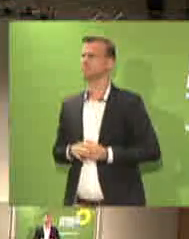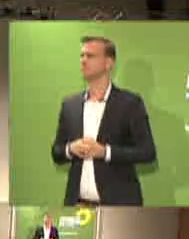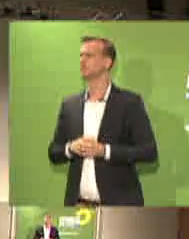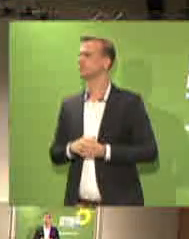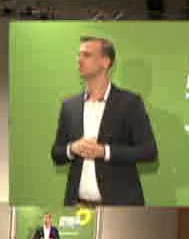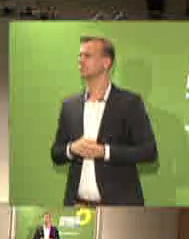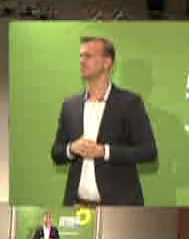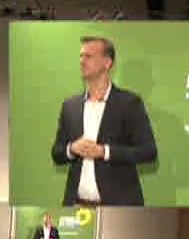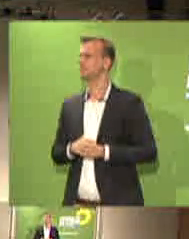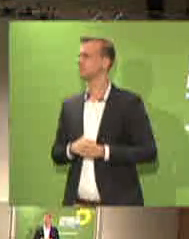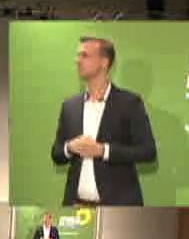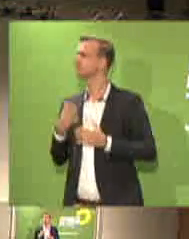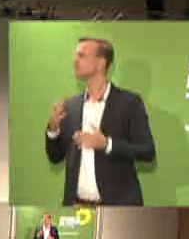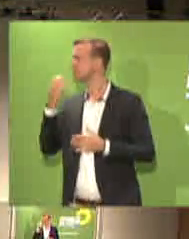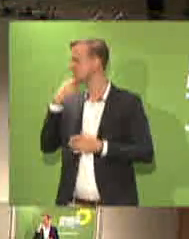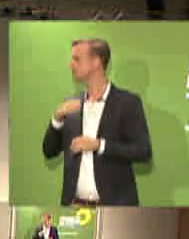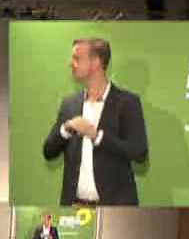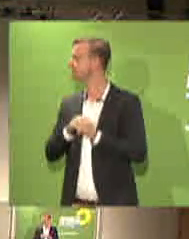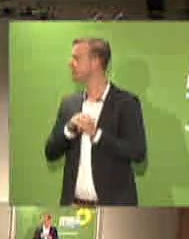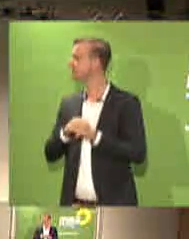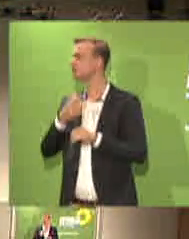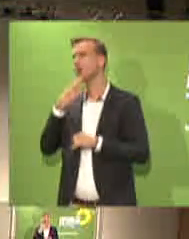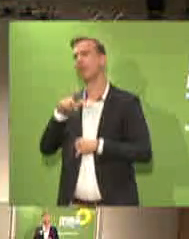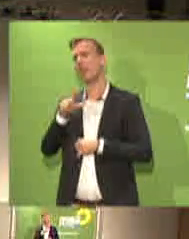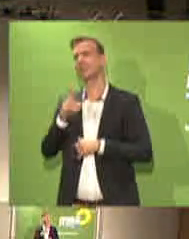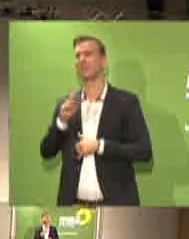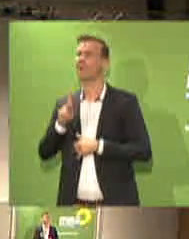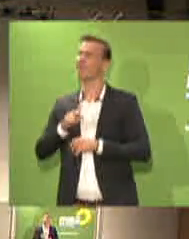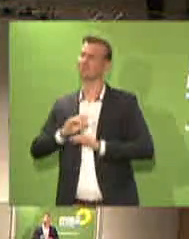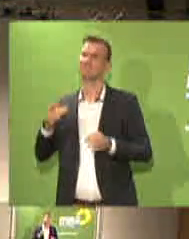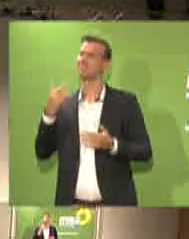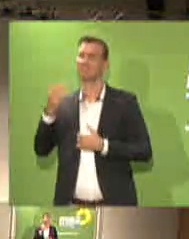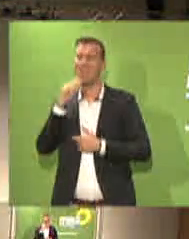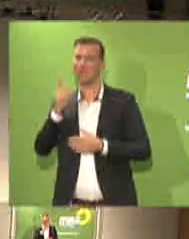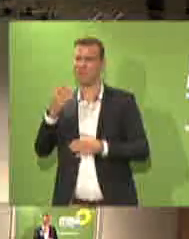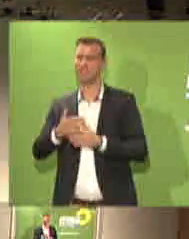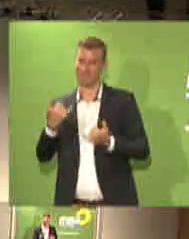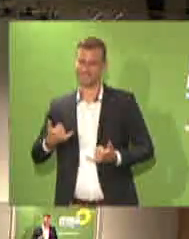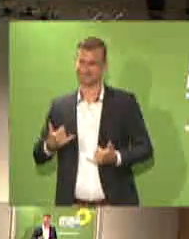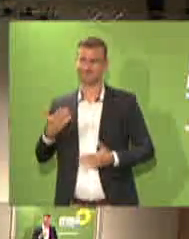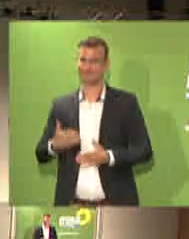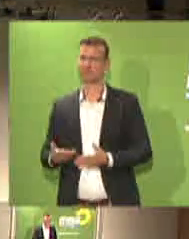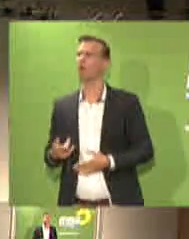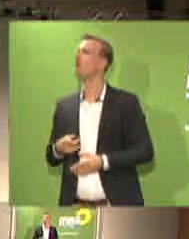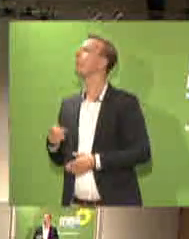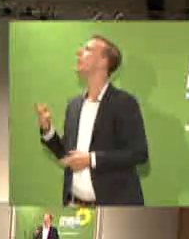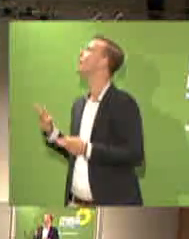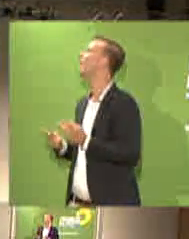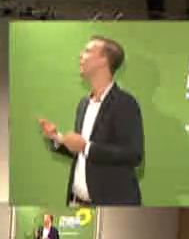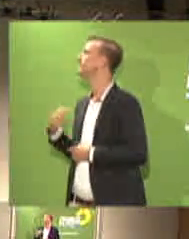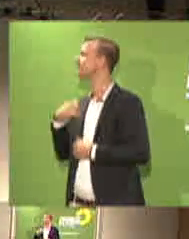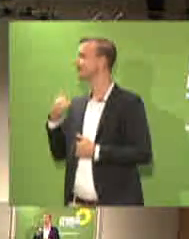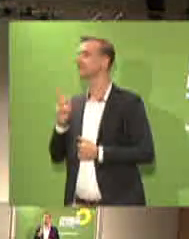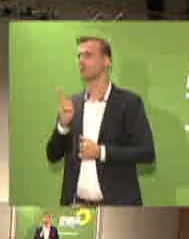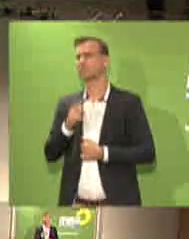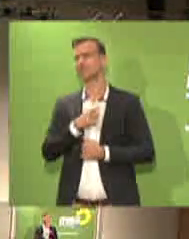Ja, so liebe Freundinnen und Freunde, auch die schönste LDK geht einmal zu Ende. Und da sind wir jetzt. Wir bitten euch nur